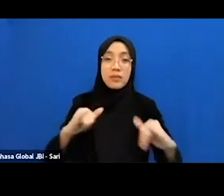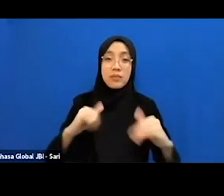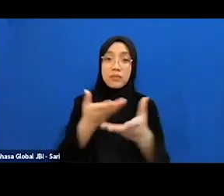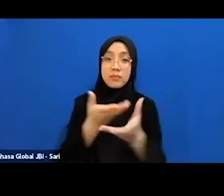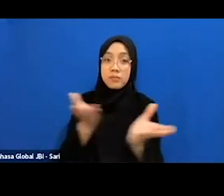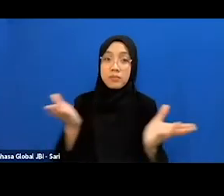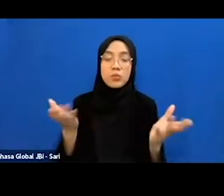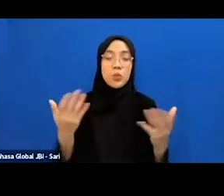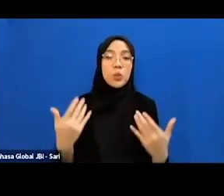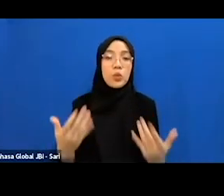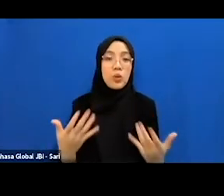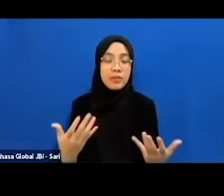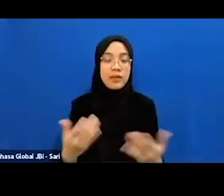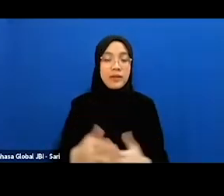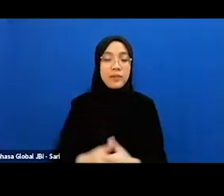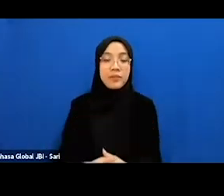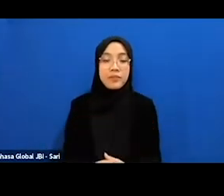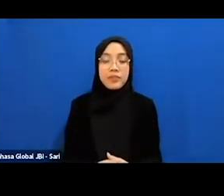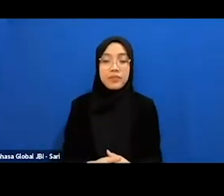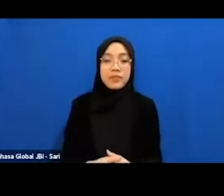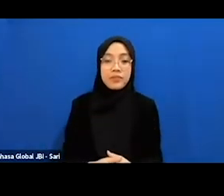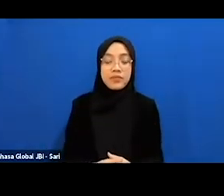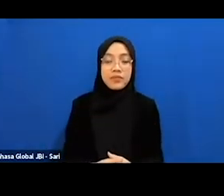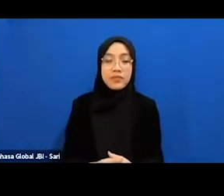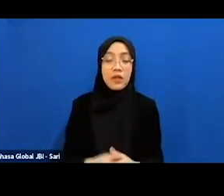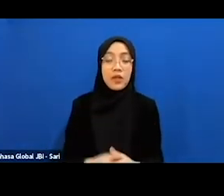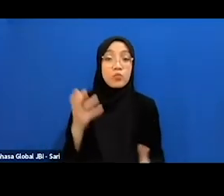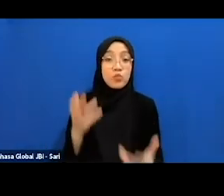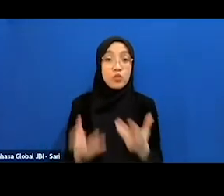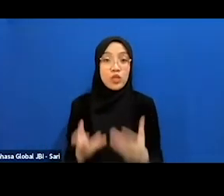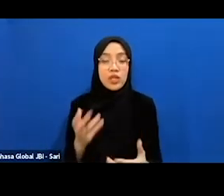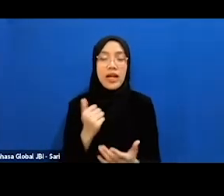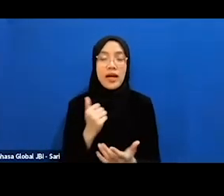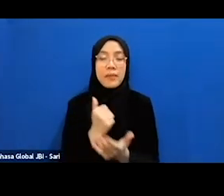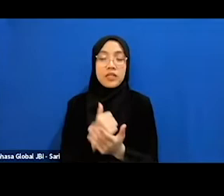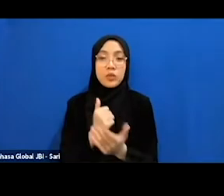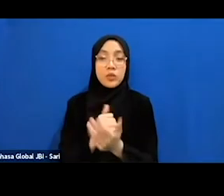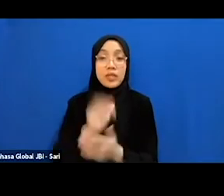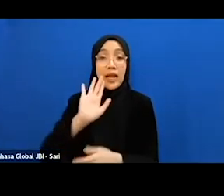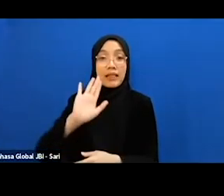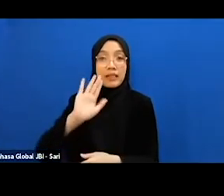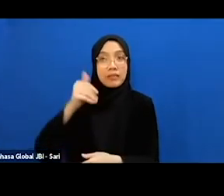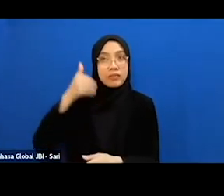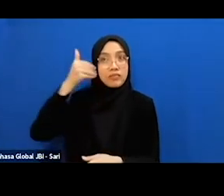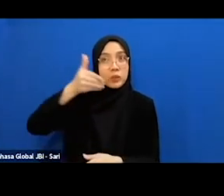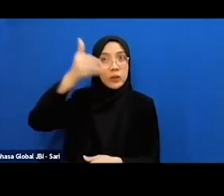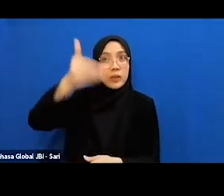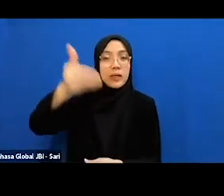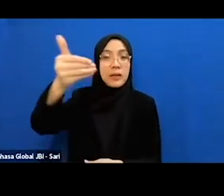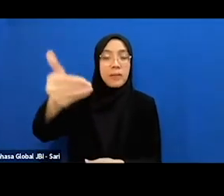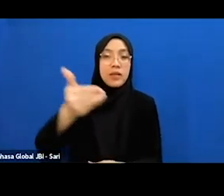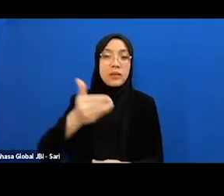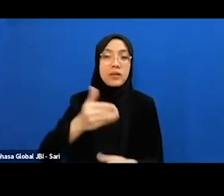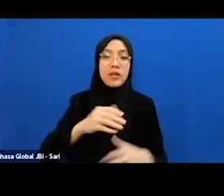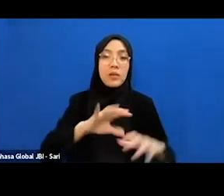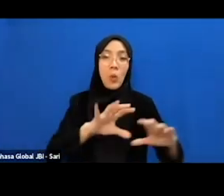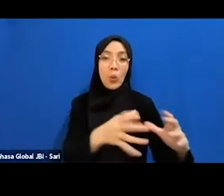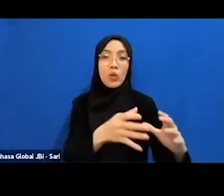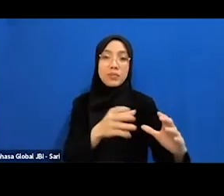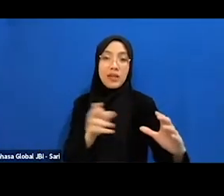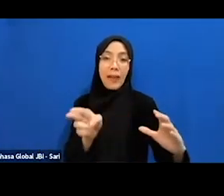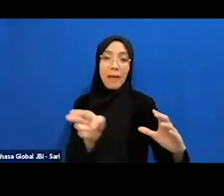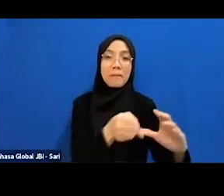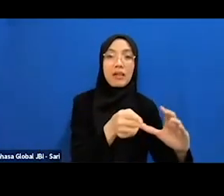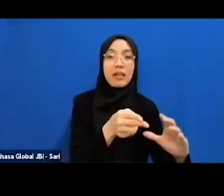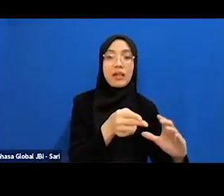adalah Hai ke mungkin apakah mungkin kedepannya label-label tadi